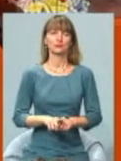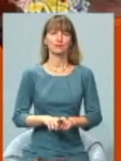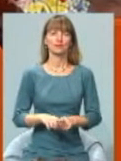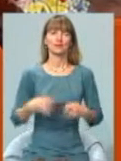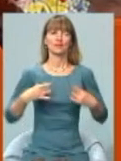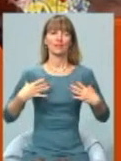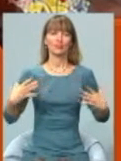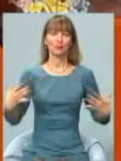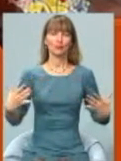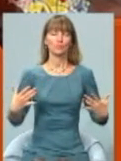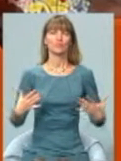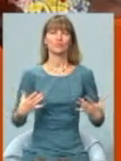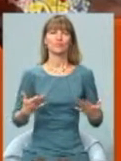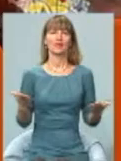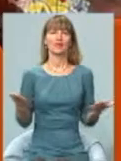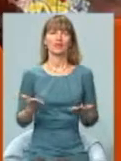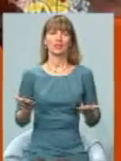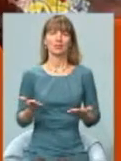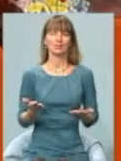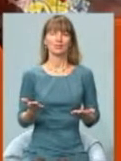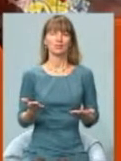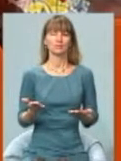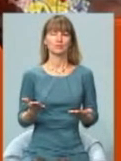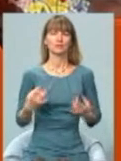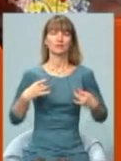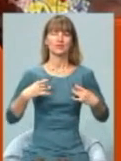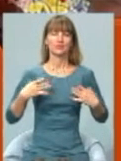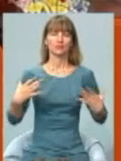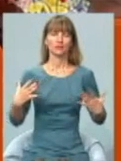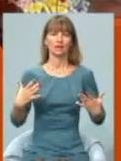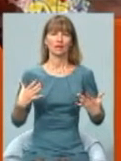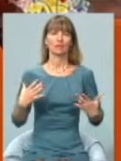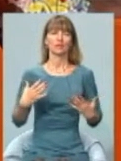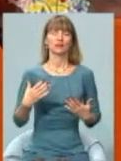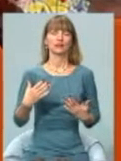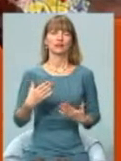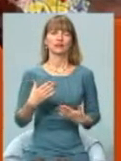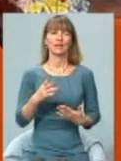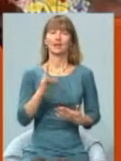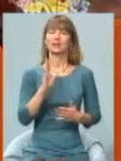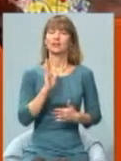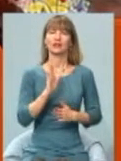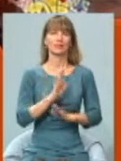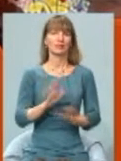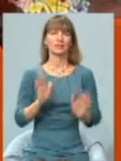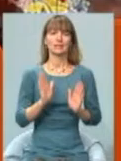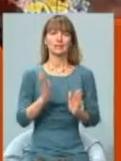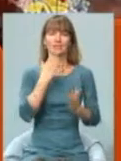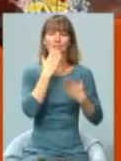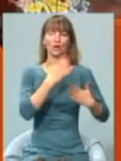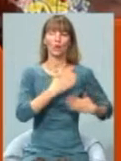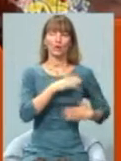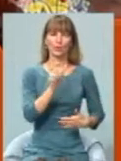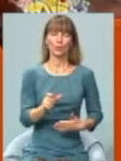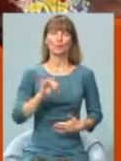це таке свято, яке відзначають не тільки закохані, а й друзі, і